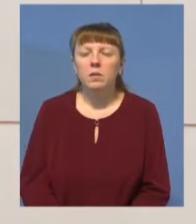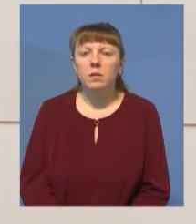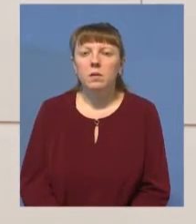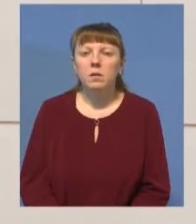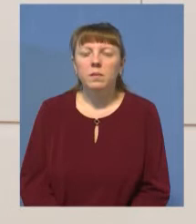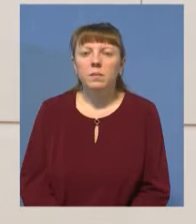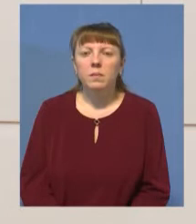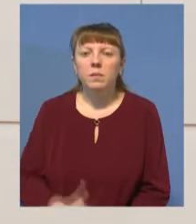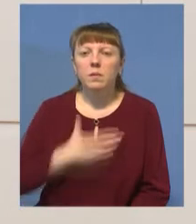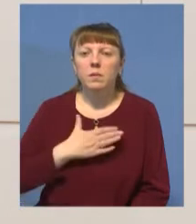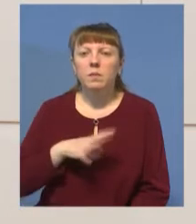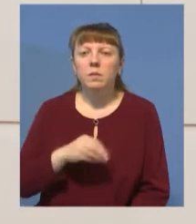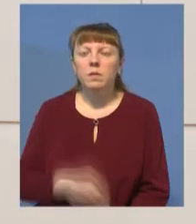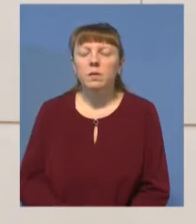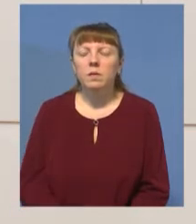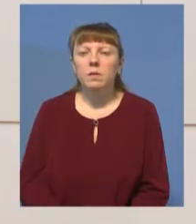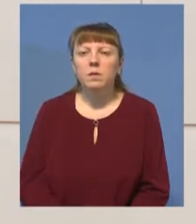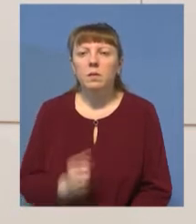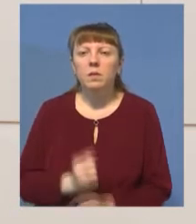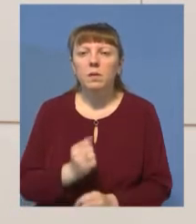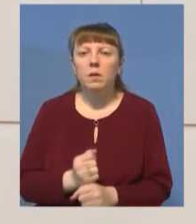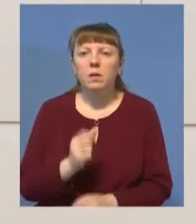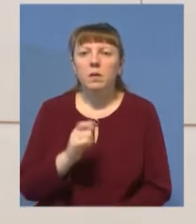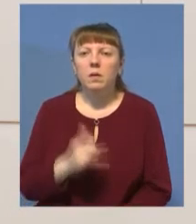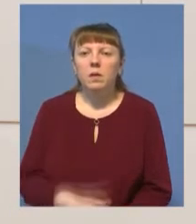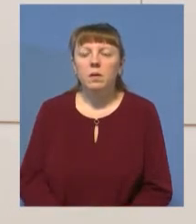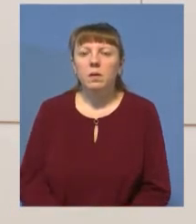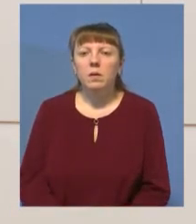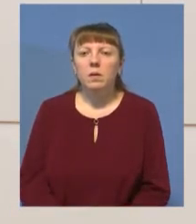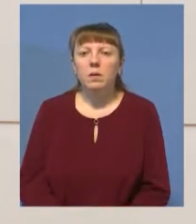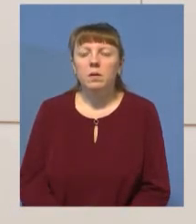для нас создает некую, скажем так, волокиту.